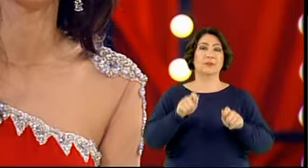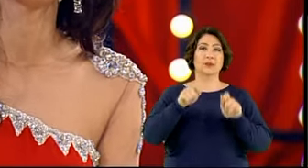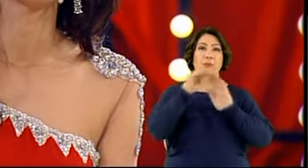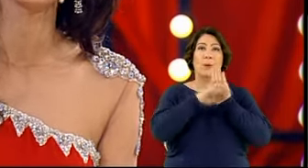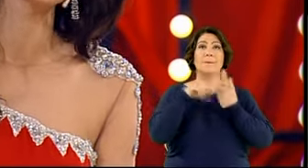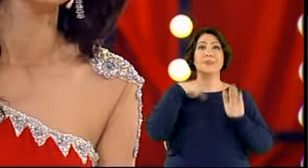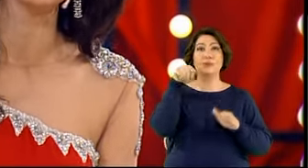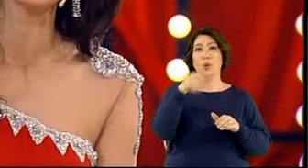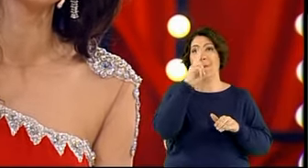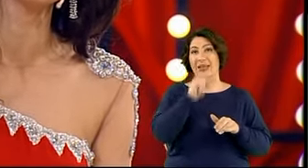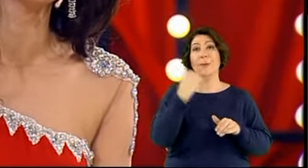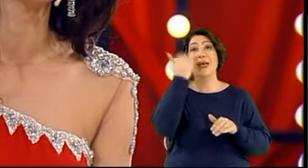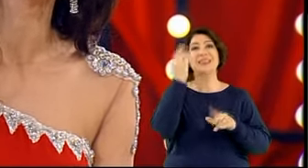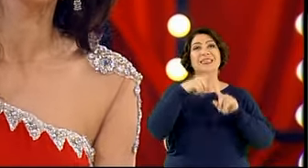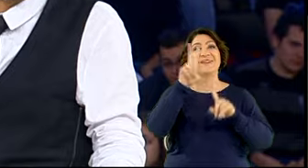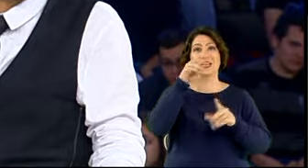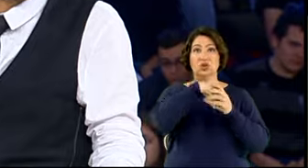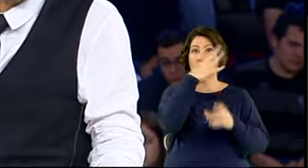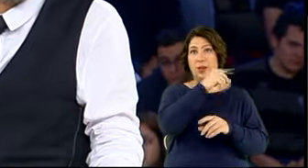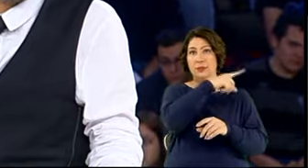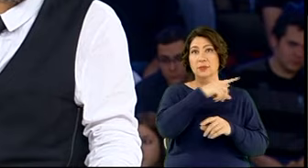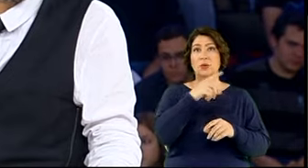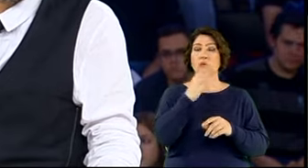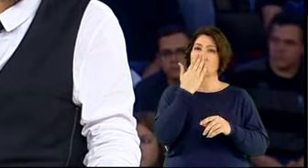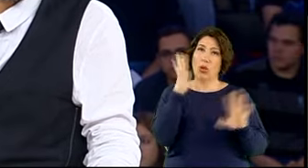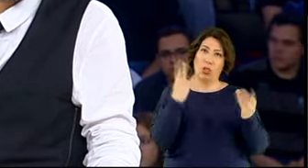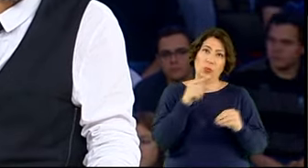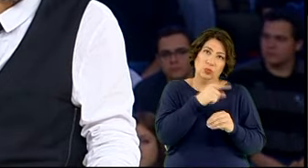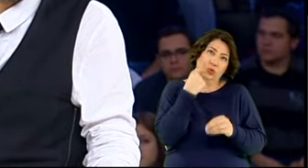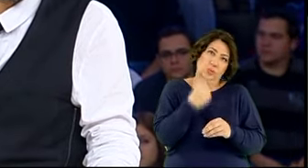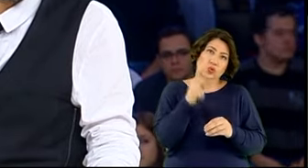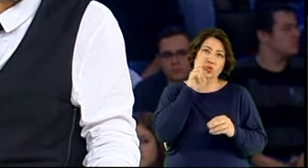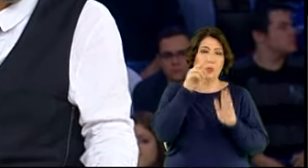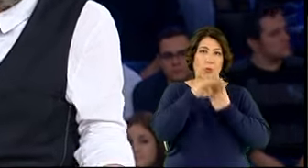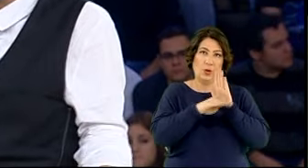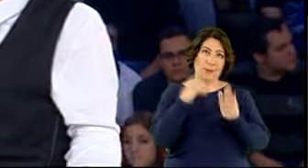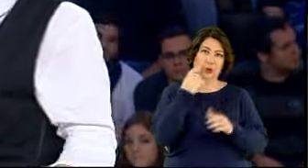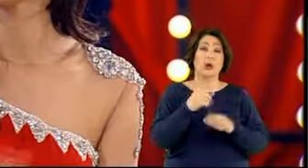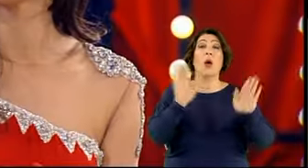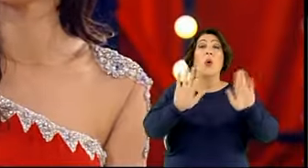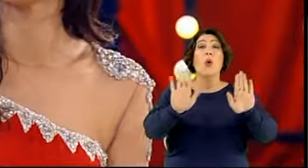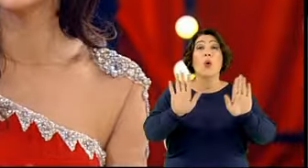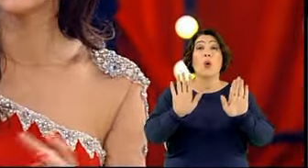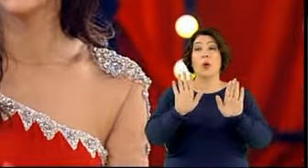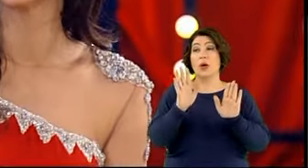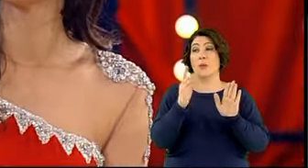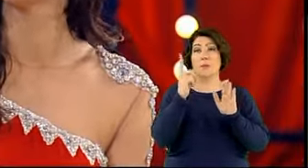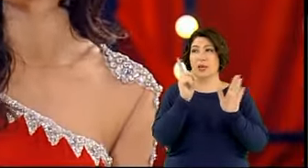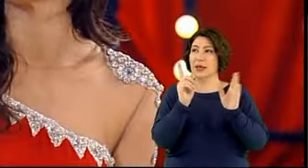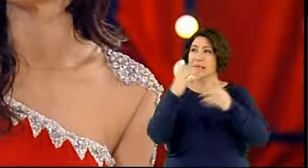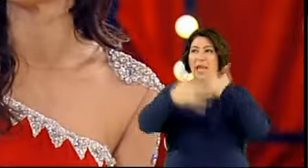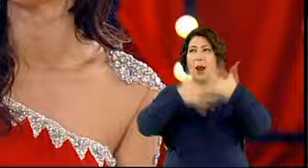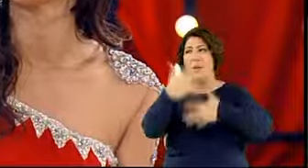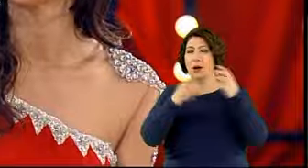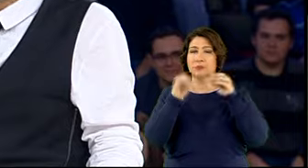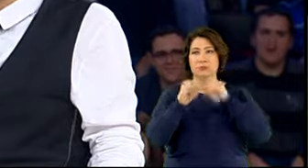bunu beğendik. Beyaz TV'de olan. Beyaz TV'de doğal olarak bunu göstereceğiz son yaptığınız projeniz. Evet. Yok mi? Hayır yani bir kolaj da